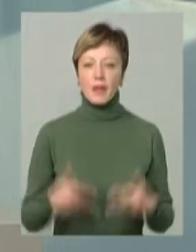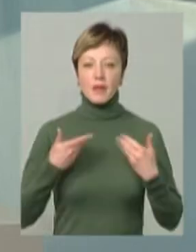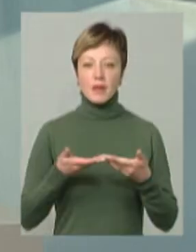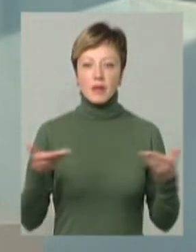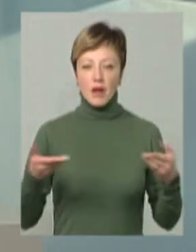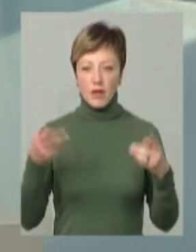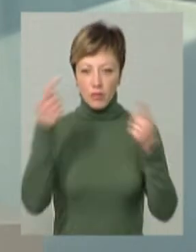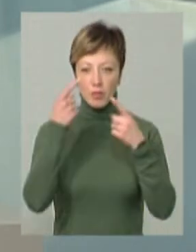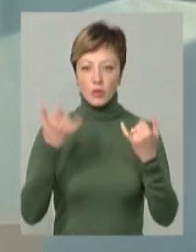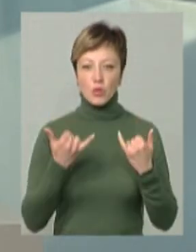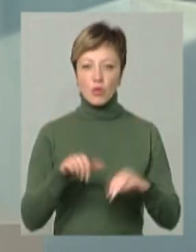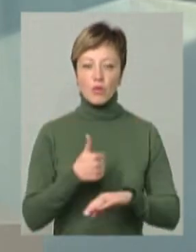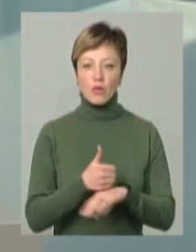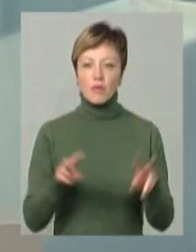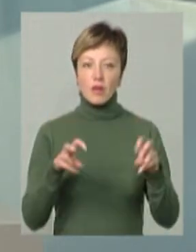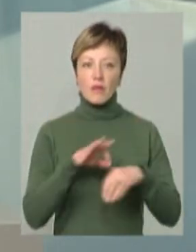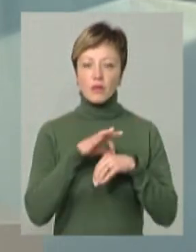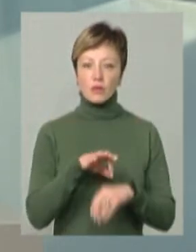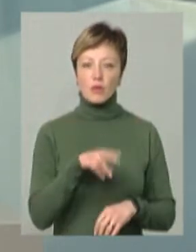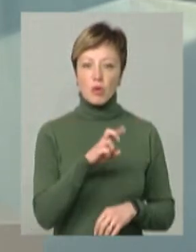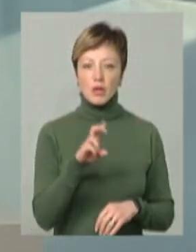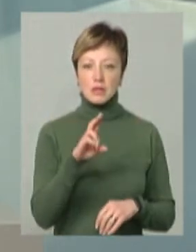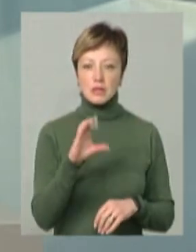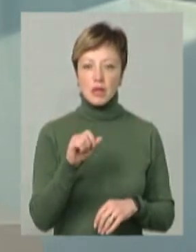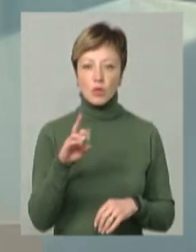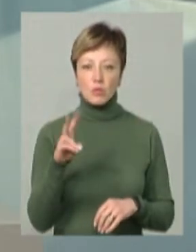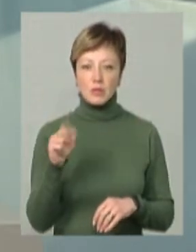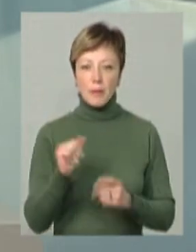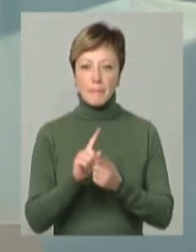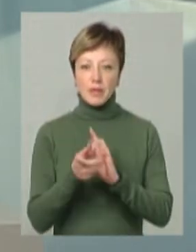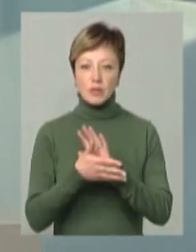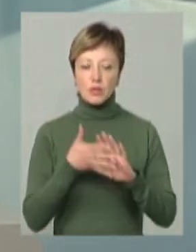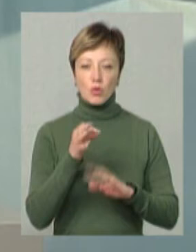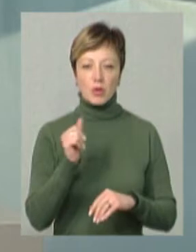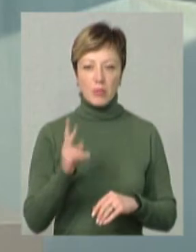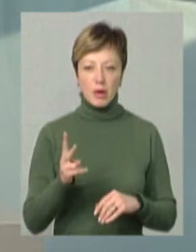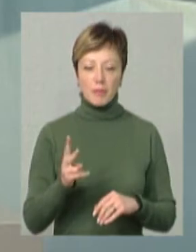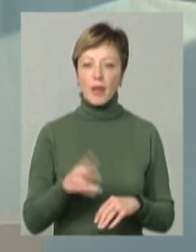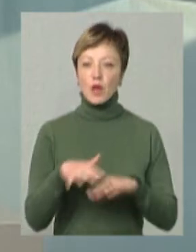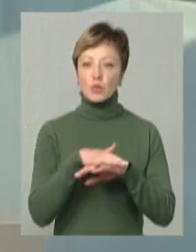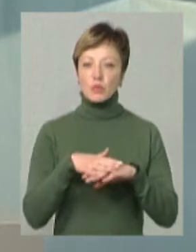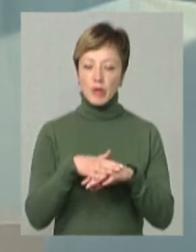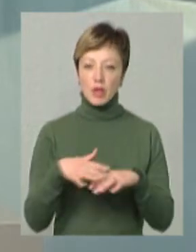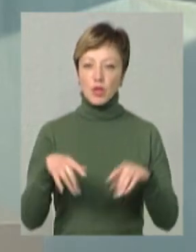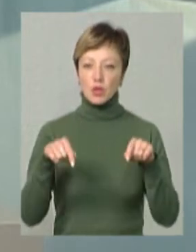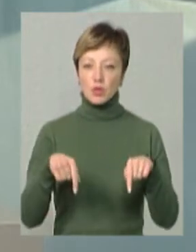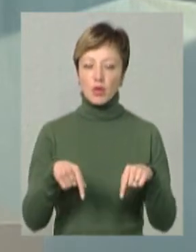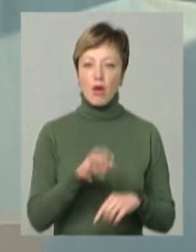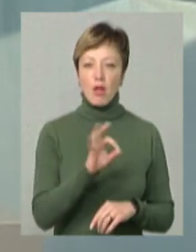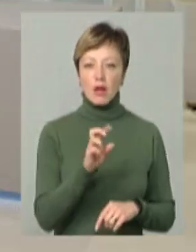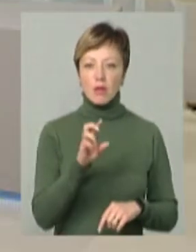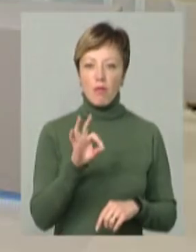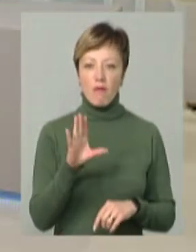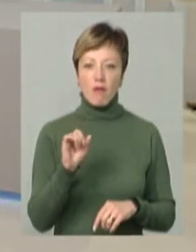Вітаю! В етері сьогодні головне. Мене звати Богдана Садомська. На жестову мову перекладає Ольга Рибак. В суспільній студії Олена